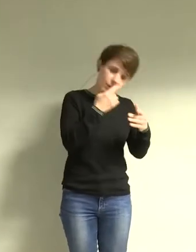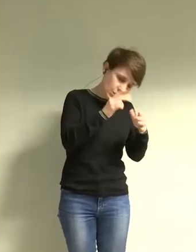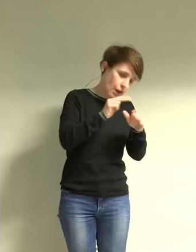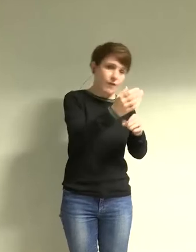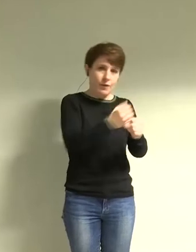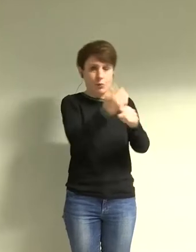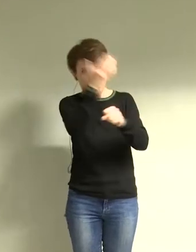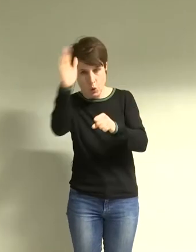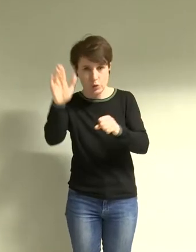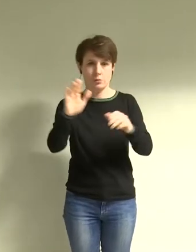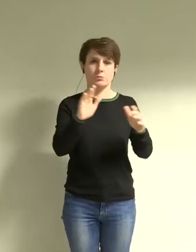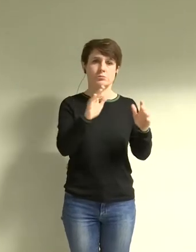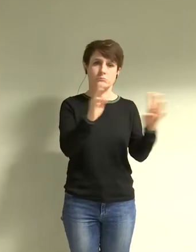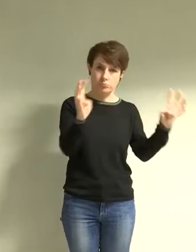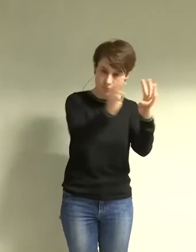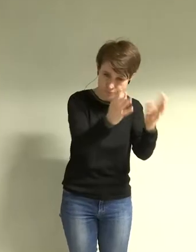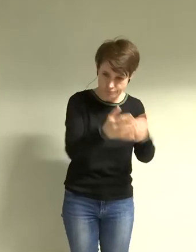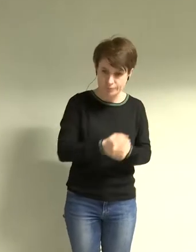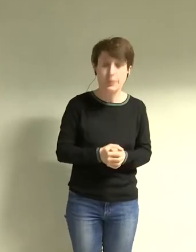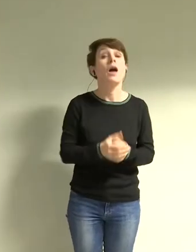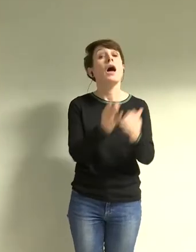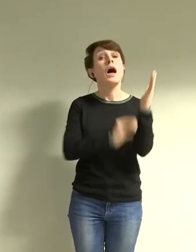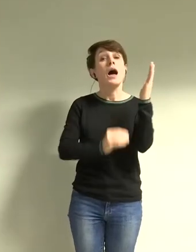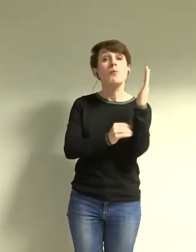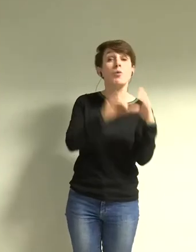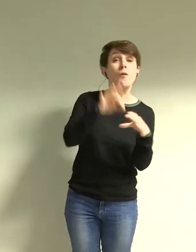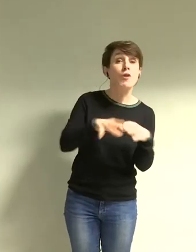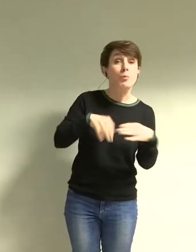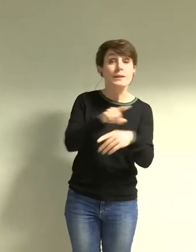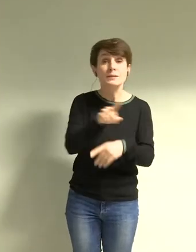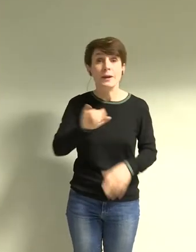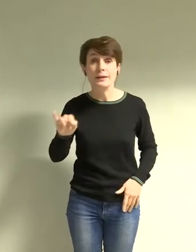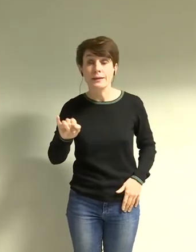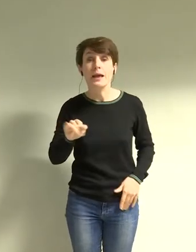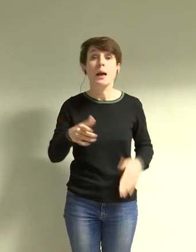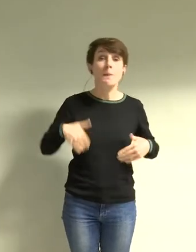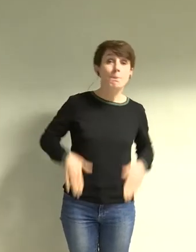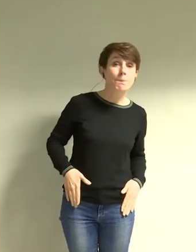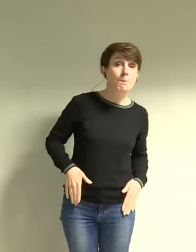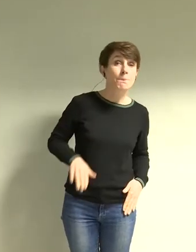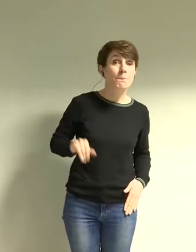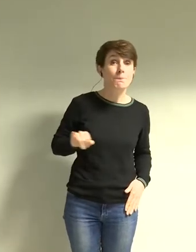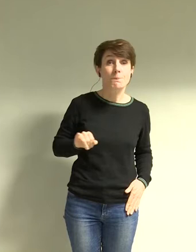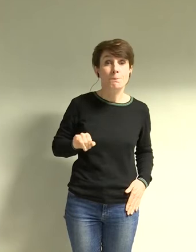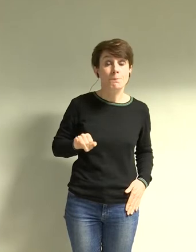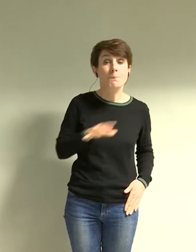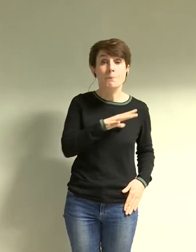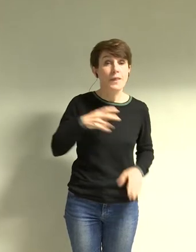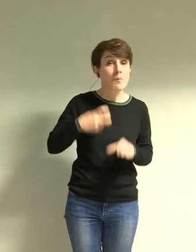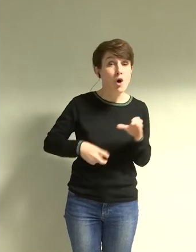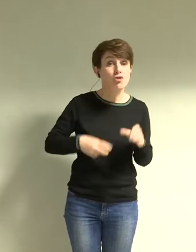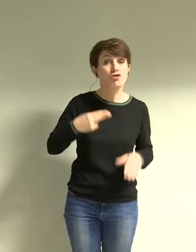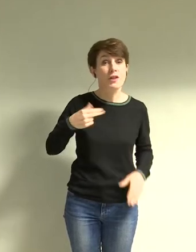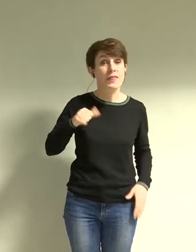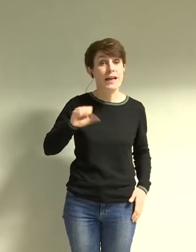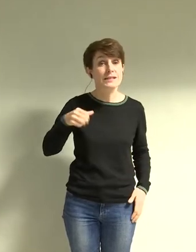parfait je mets donc cet amendement on voit qui ne prend pas part au vote qui s'abstient m.ross nasa